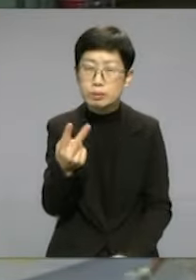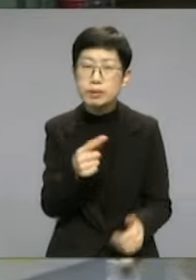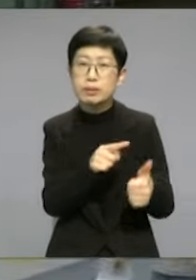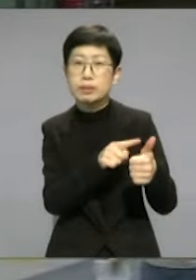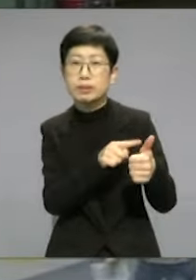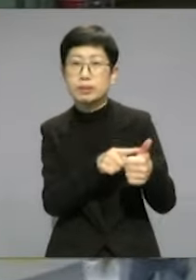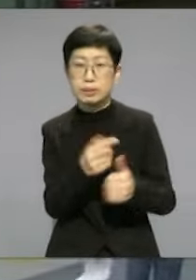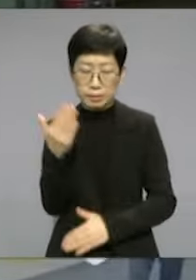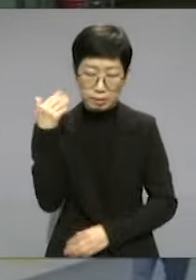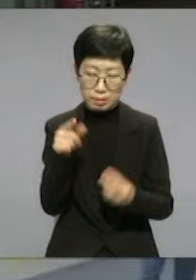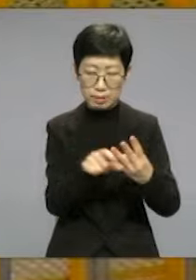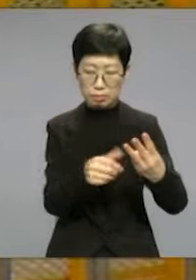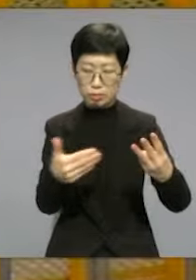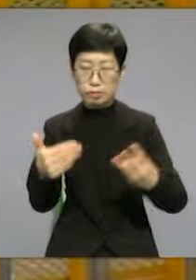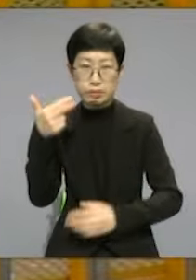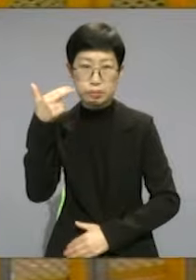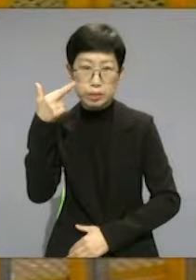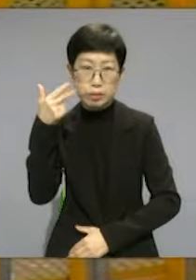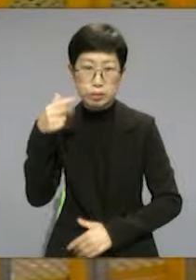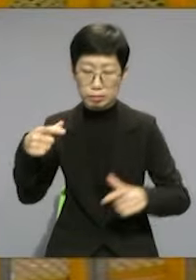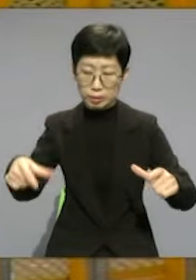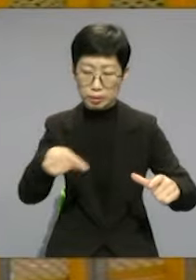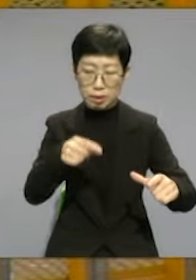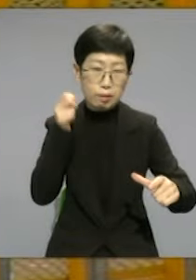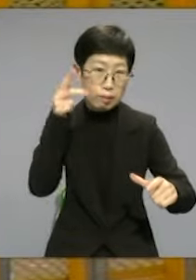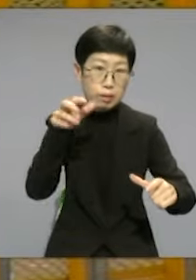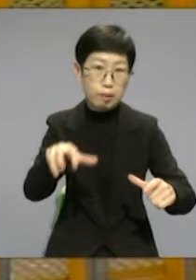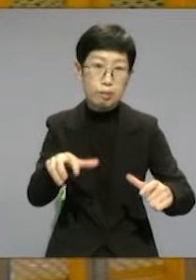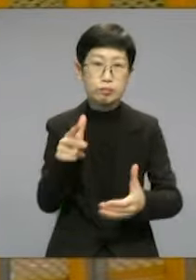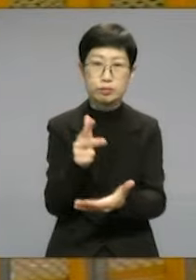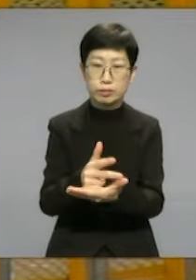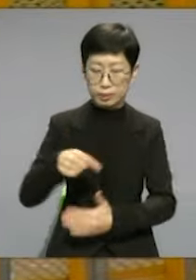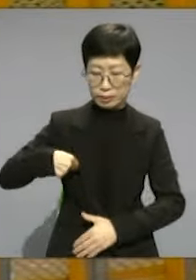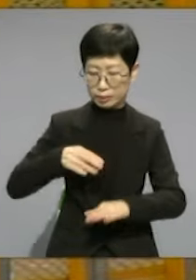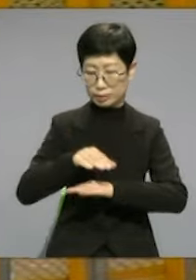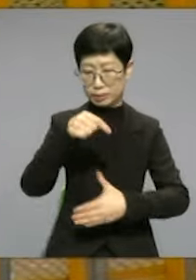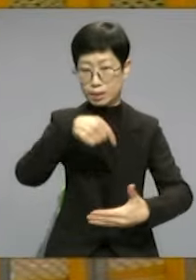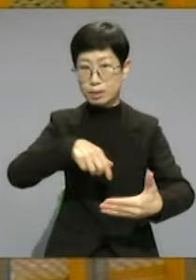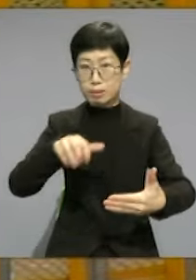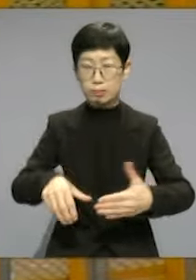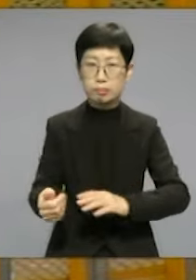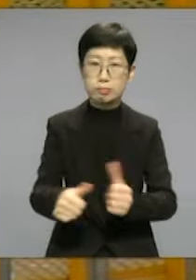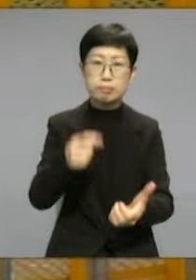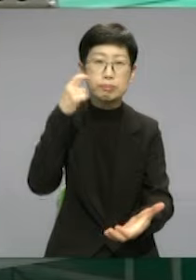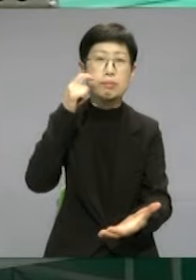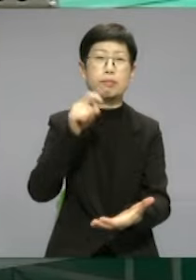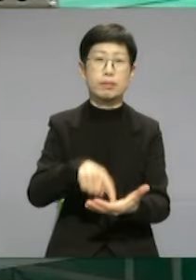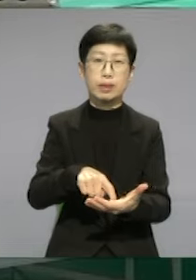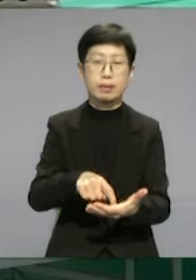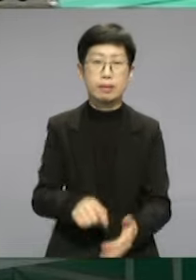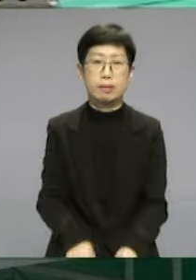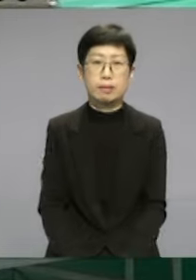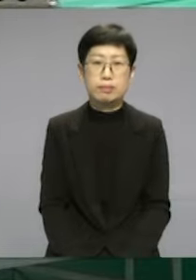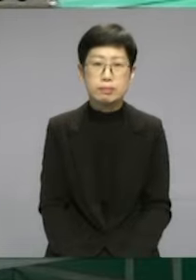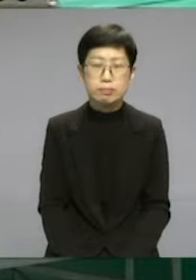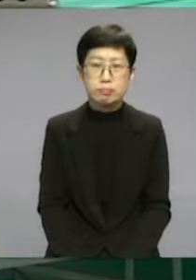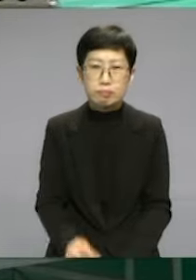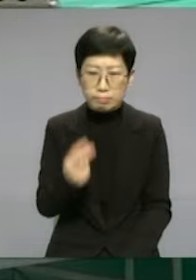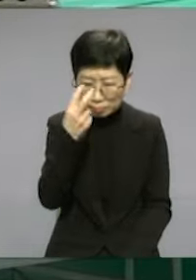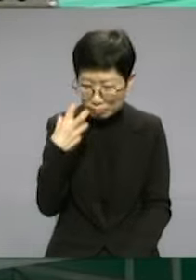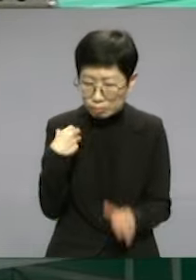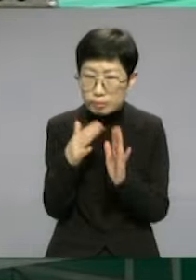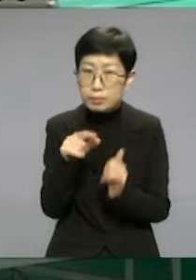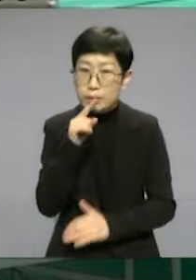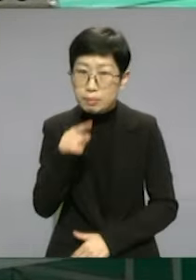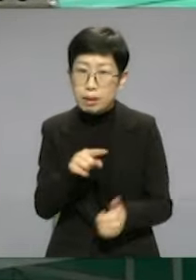바넷은 지난 9일 미국 찰스턴의 한 호텔에 주차된 자신의 차량 안에서 숨진 채 발견됐습니다. 검시관은